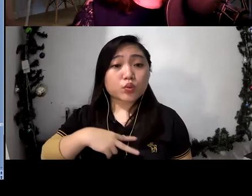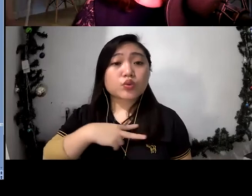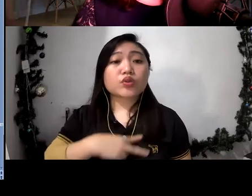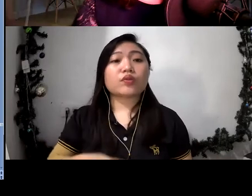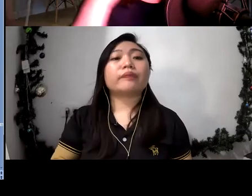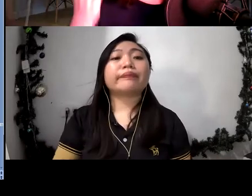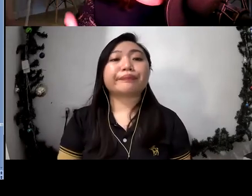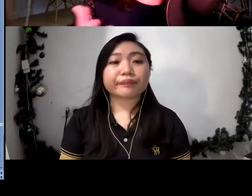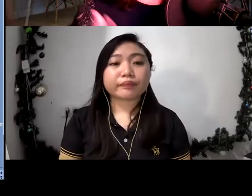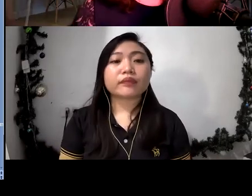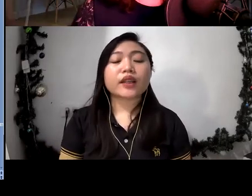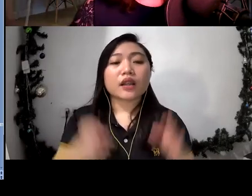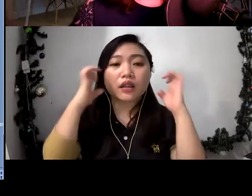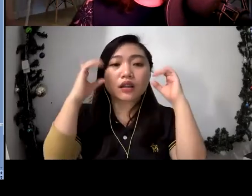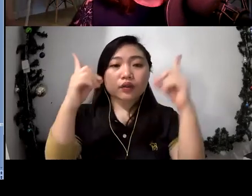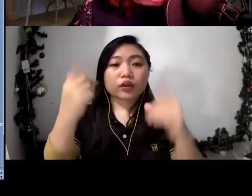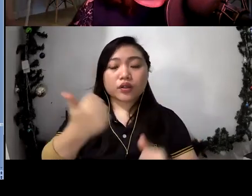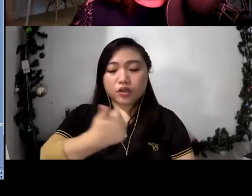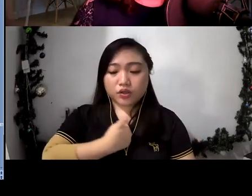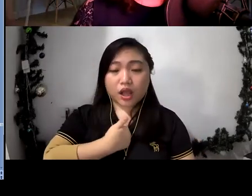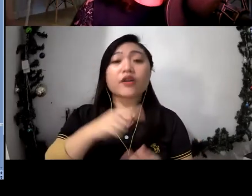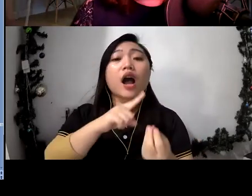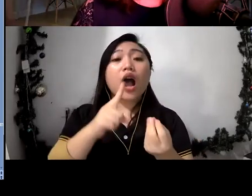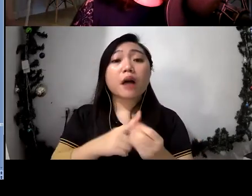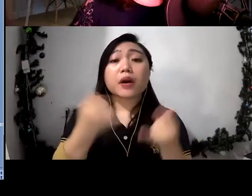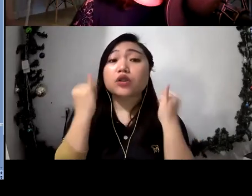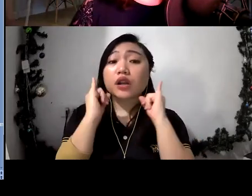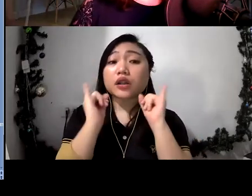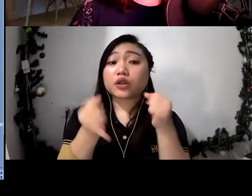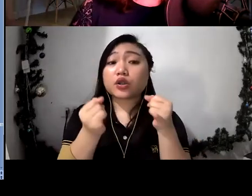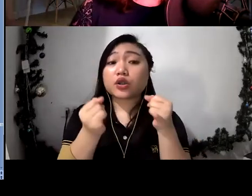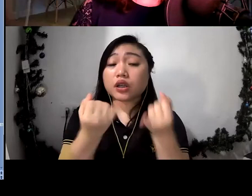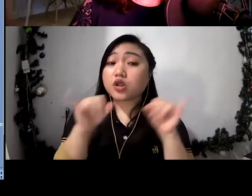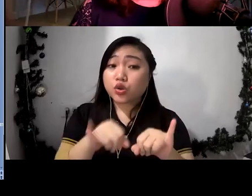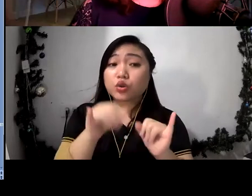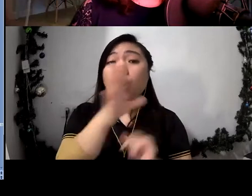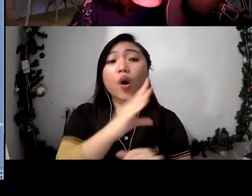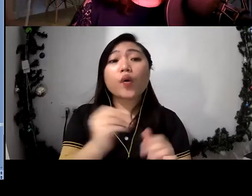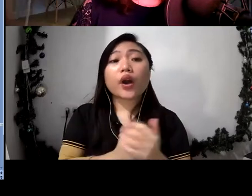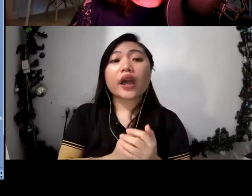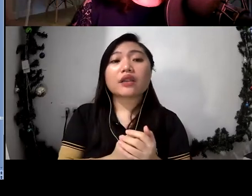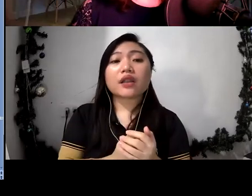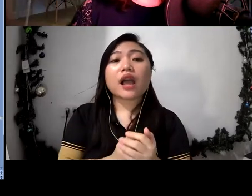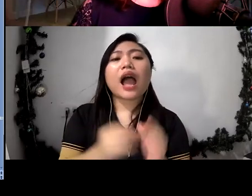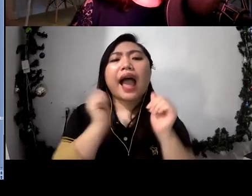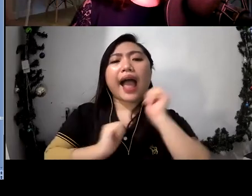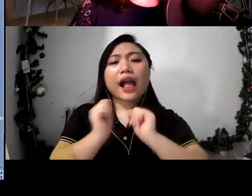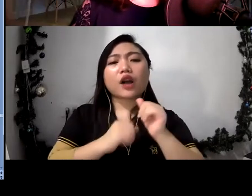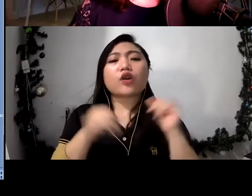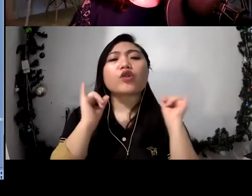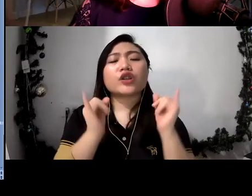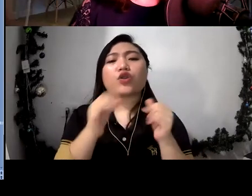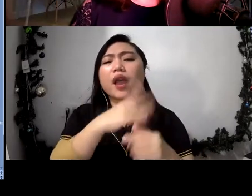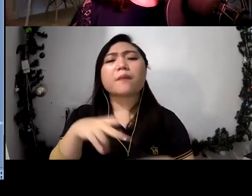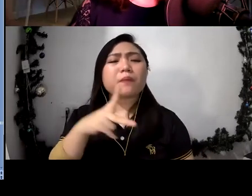stereotype. We educate ourselves about the issue and then confront and act on the issue and be a personal advocate,